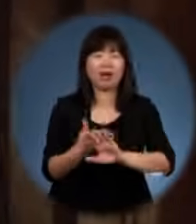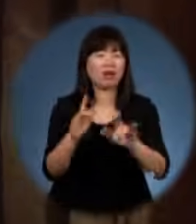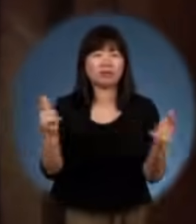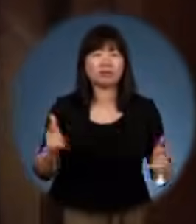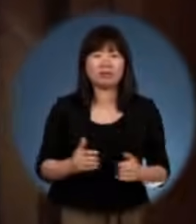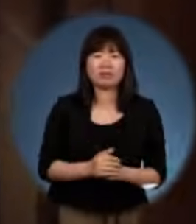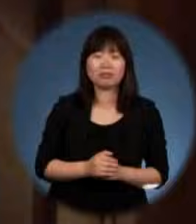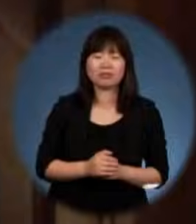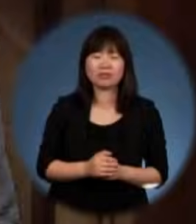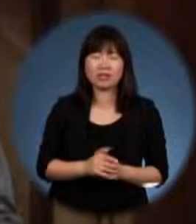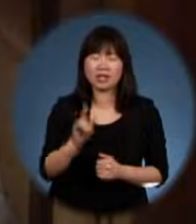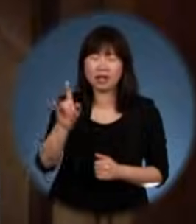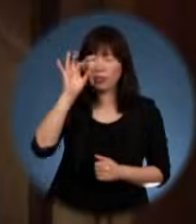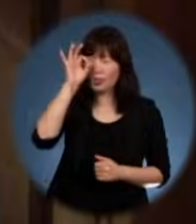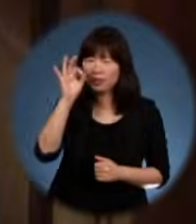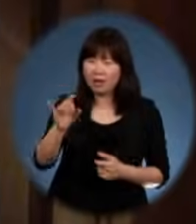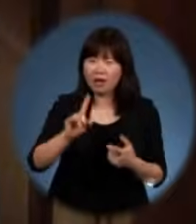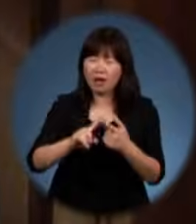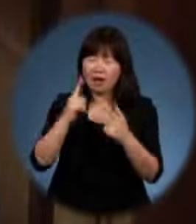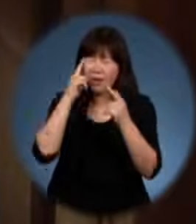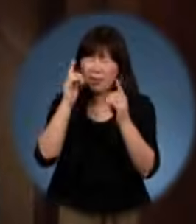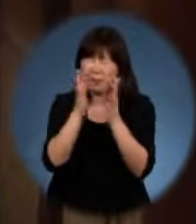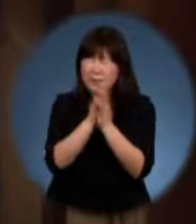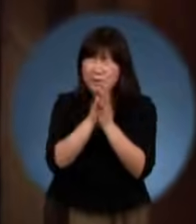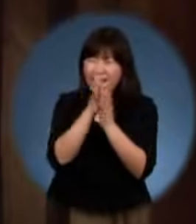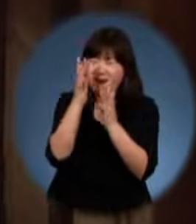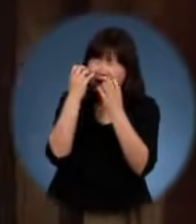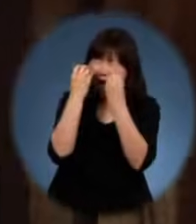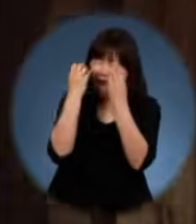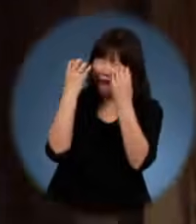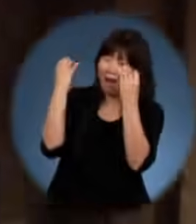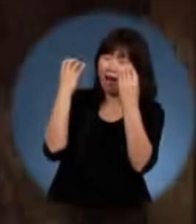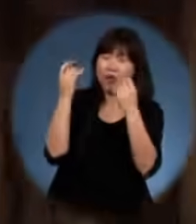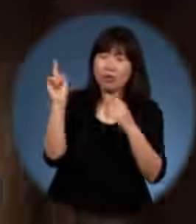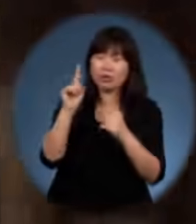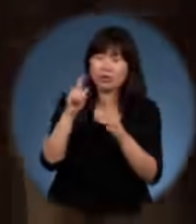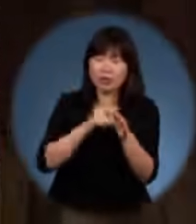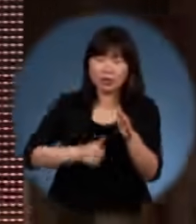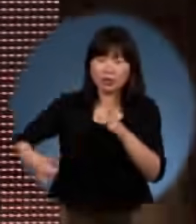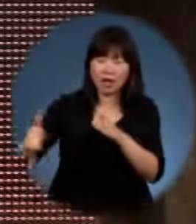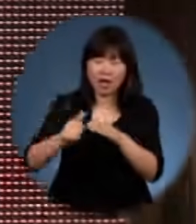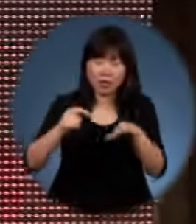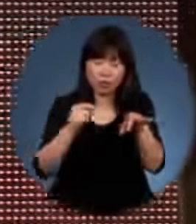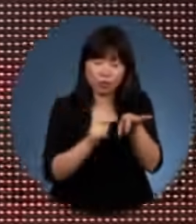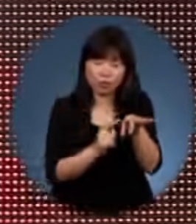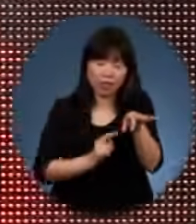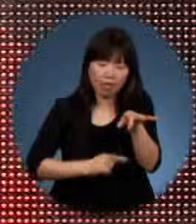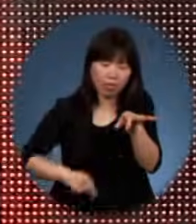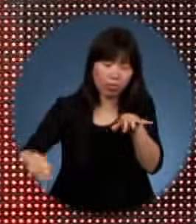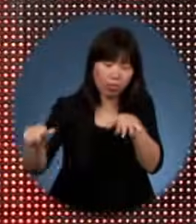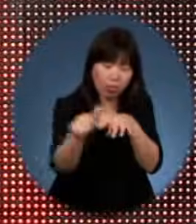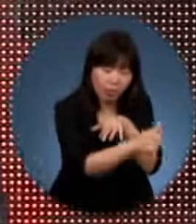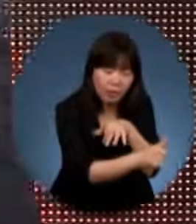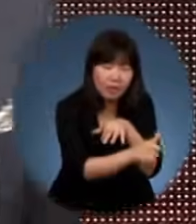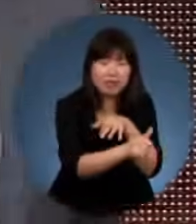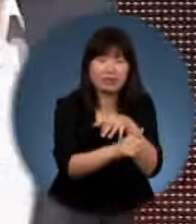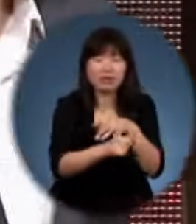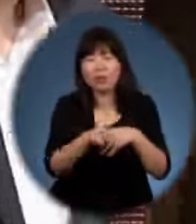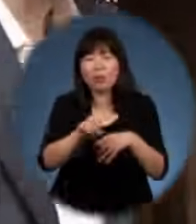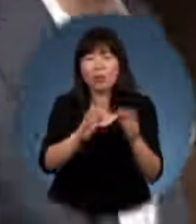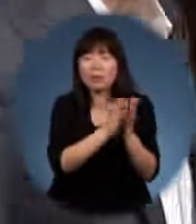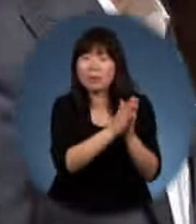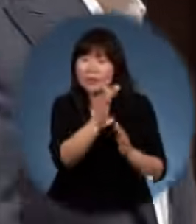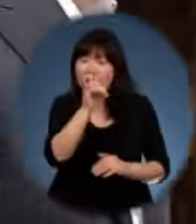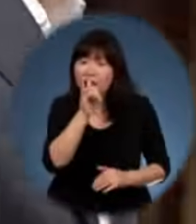사람이요 이걸 보다가 눈이 보셨어요 조금 그러다가 어찌 다 어디로 나가느냐 동굴 밖으로 나갔다는 것입니다 그럼 뭐가